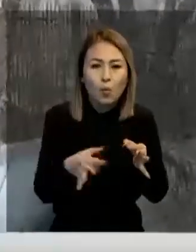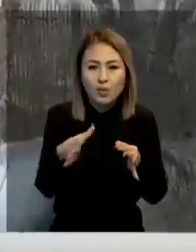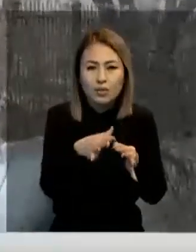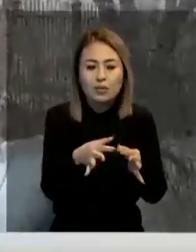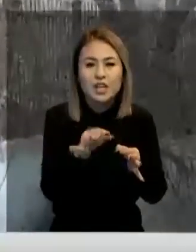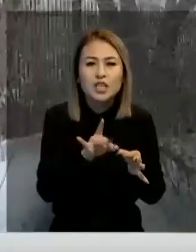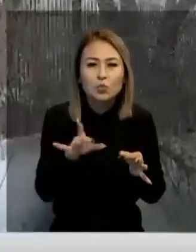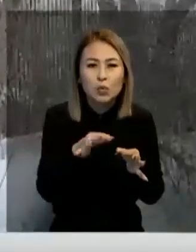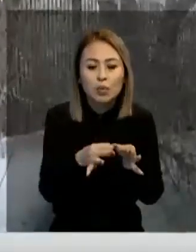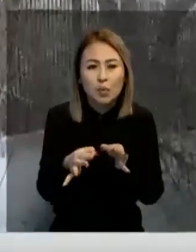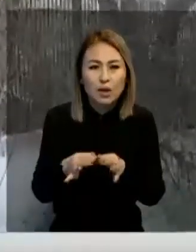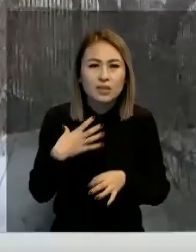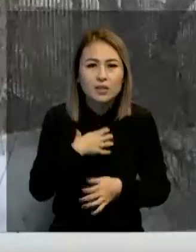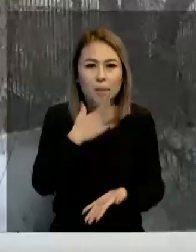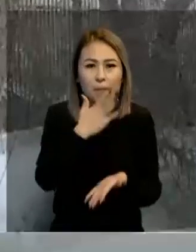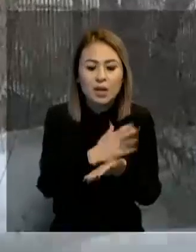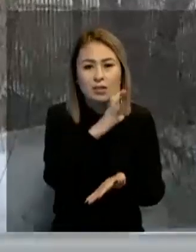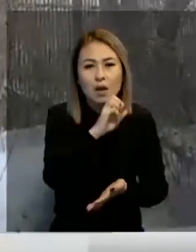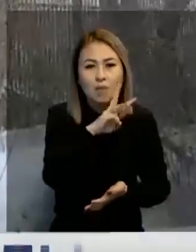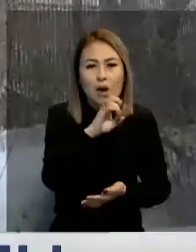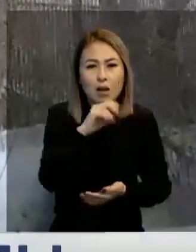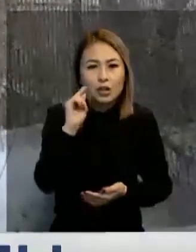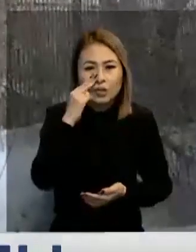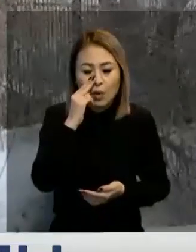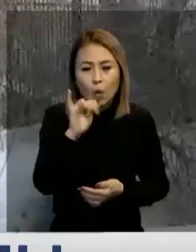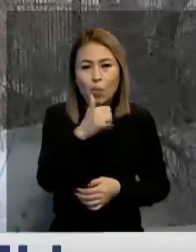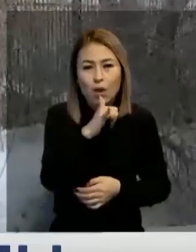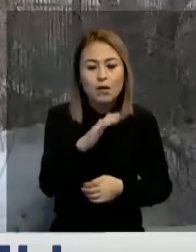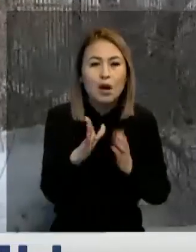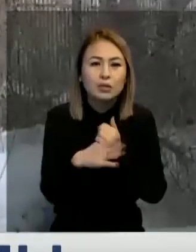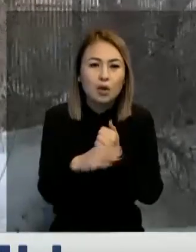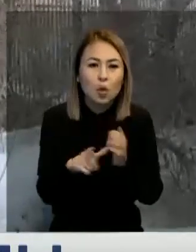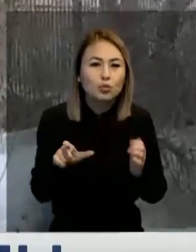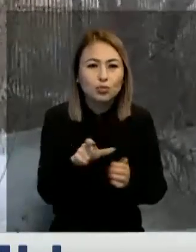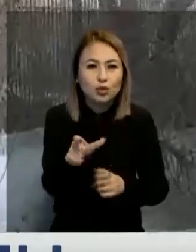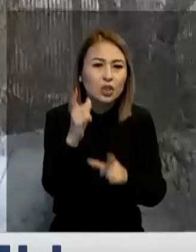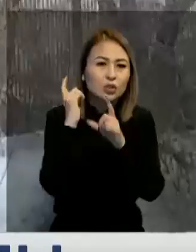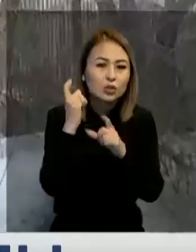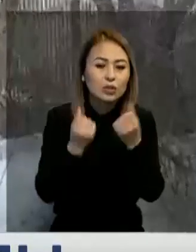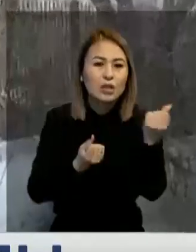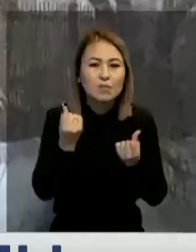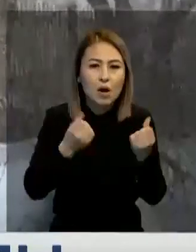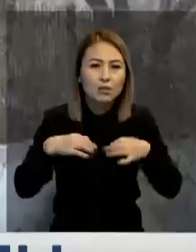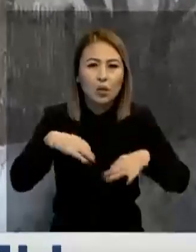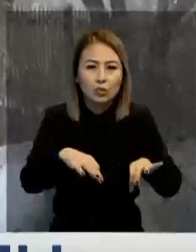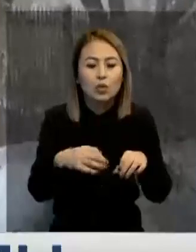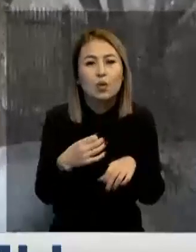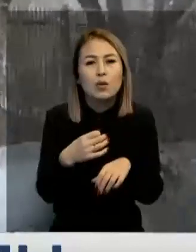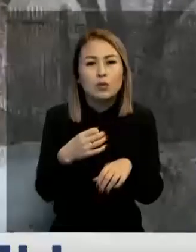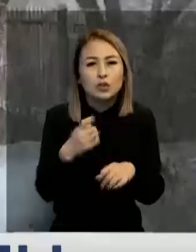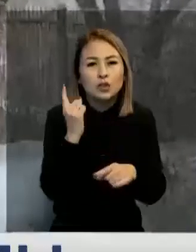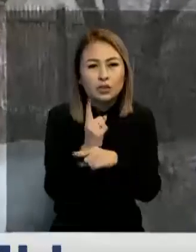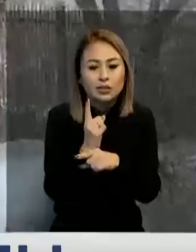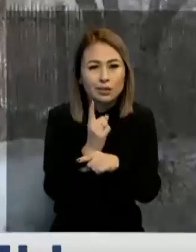республикалық маңызы бар Самара-Чимкент, Орал-Атырау жолдары жүк және тасымал көліктер үшін қозғалыс